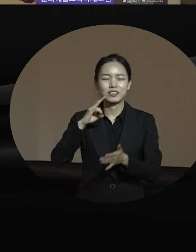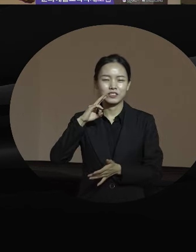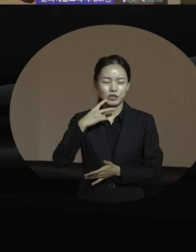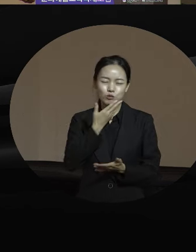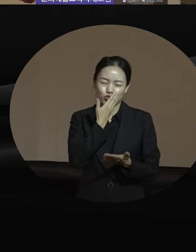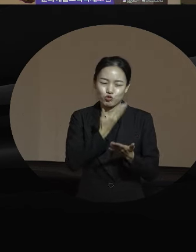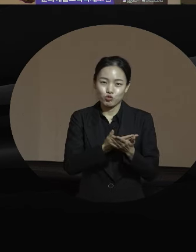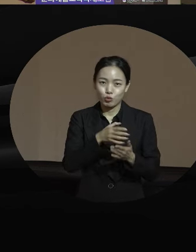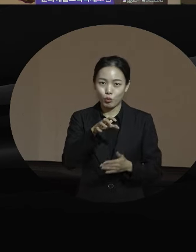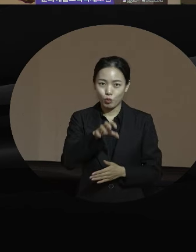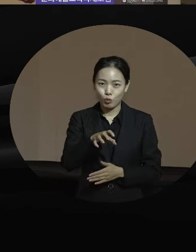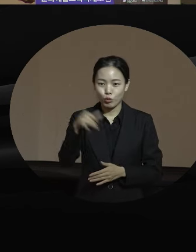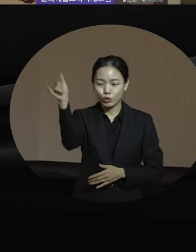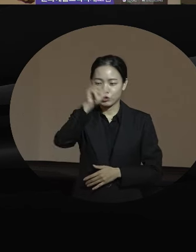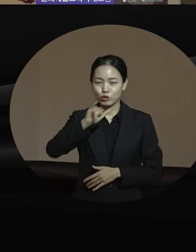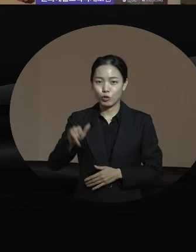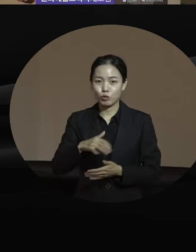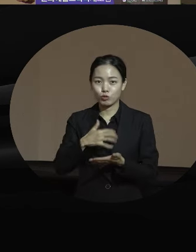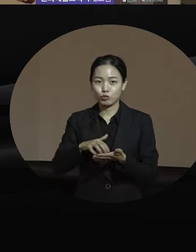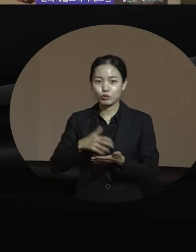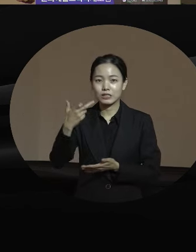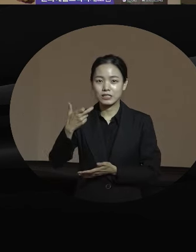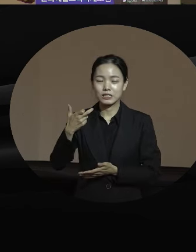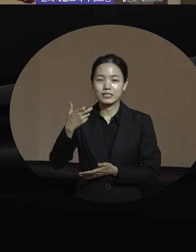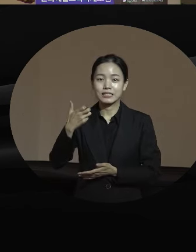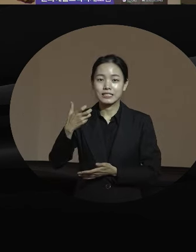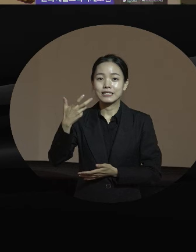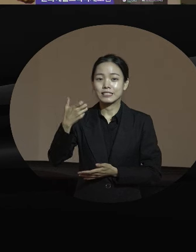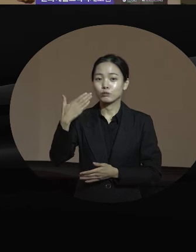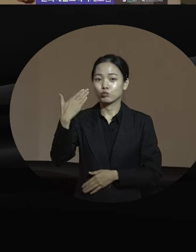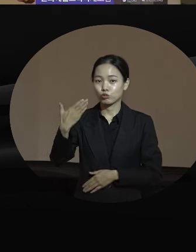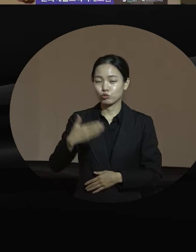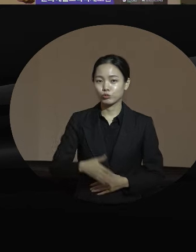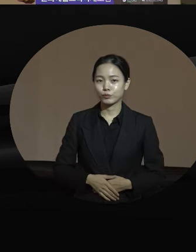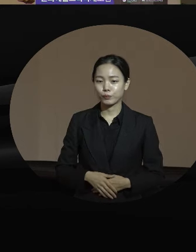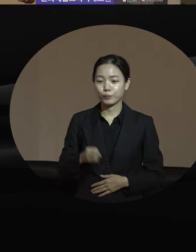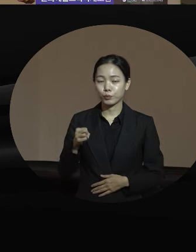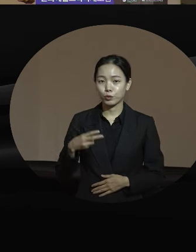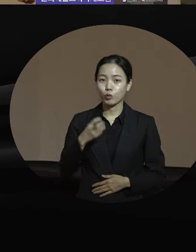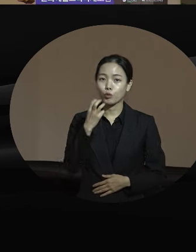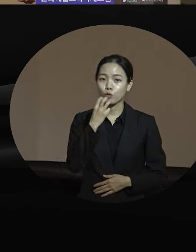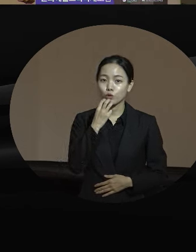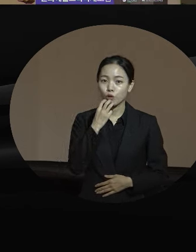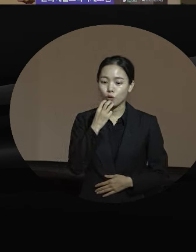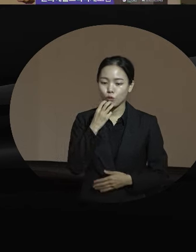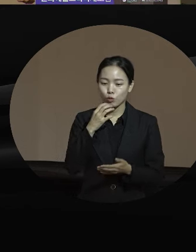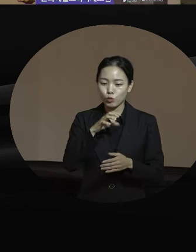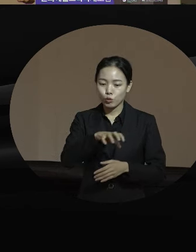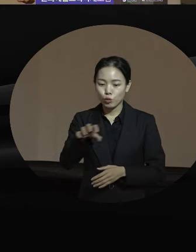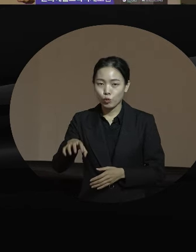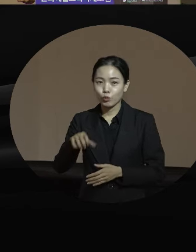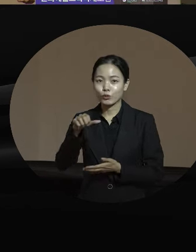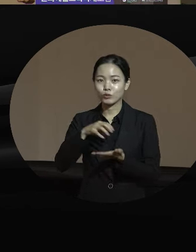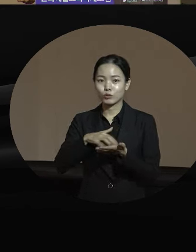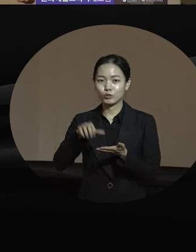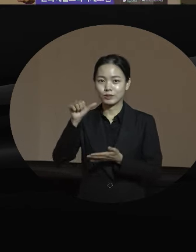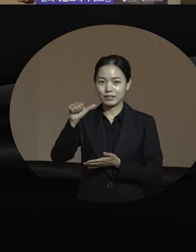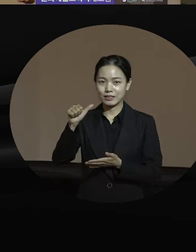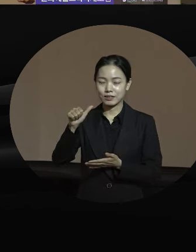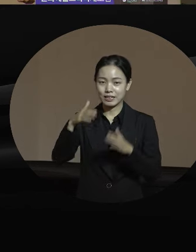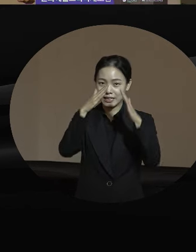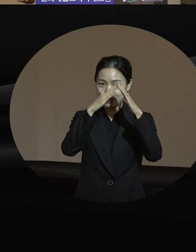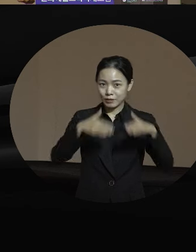전국에서 79개소가 운영되고 있습니다. 이 밖에도 서울에서 5개의 문화예술교육센터나 전남에서